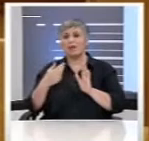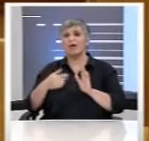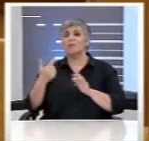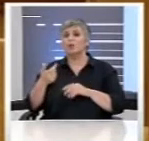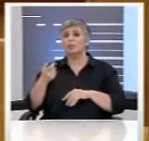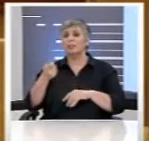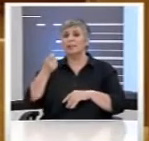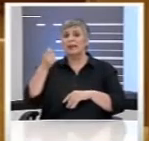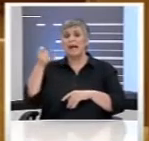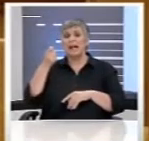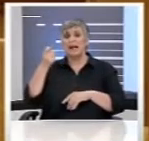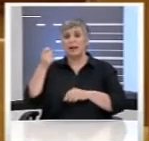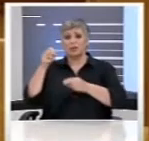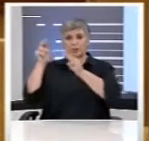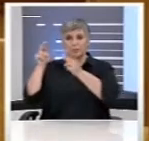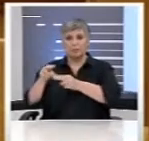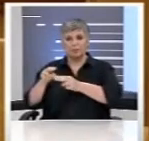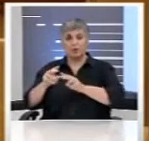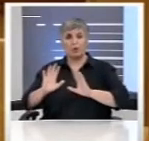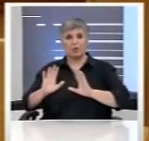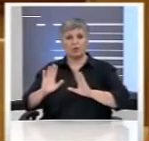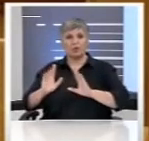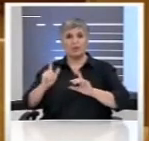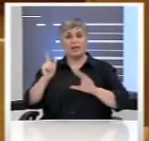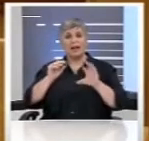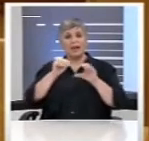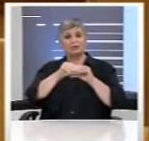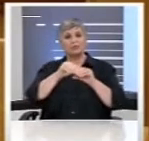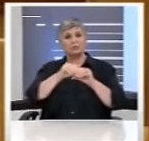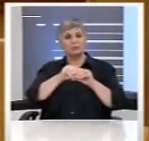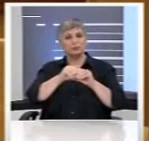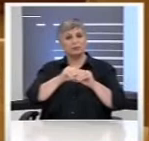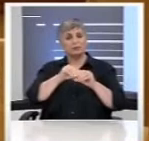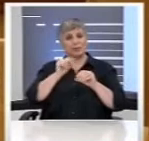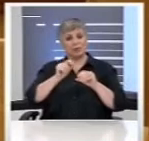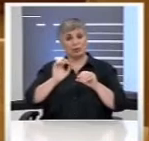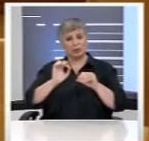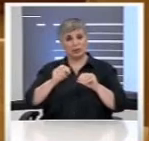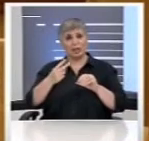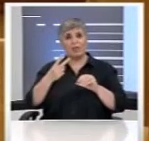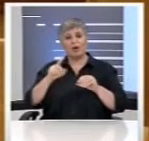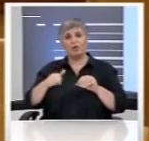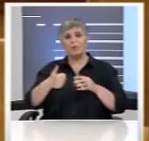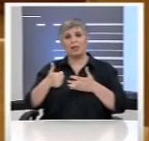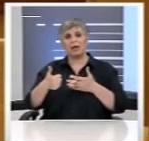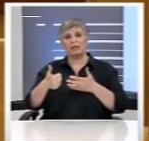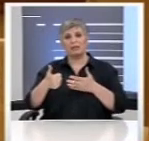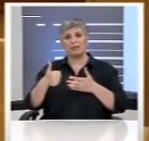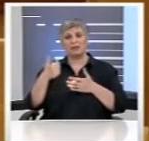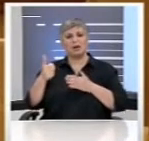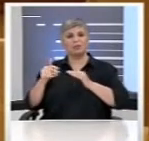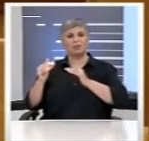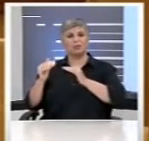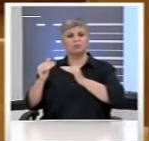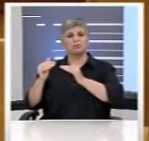Χωρίς ελάφρυνση του χρέους, τα πρωτογενή πλεώνασματα μετά το 2022 θα έπρεπε να είναι στο 2,6% για μεγάλο